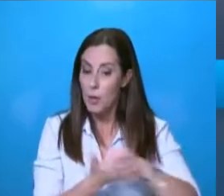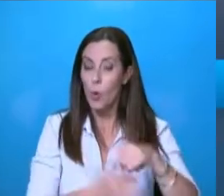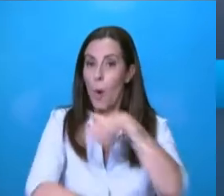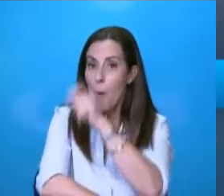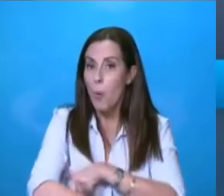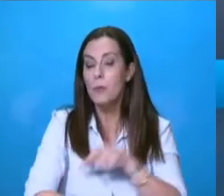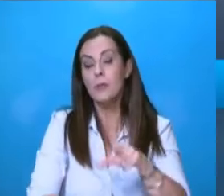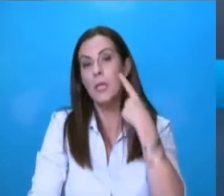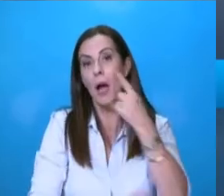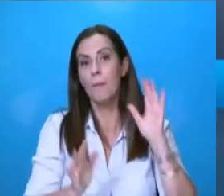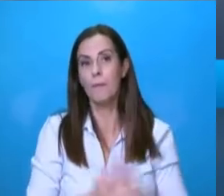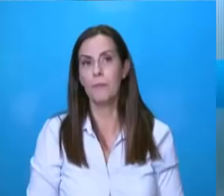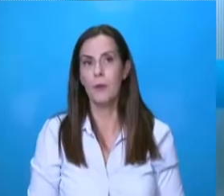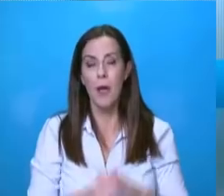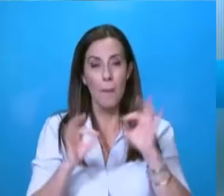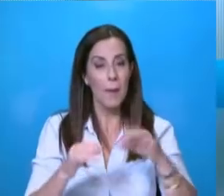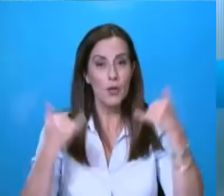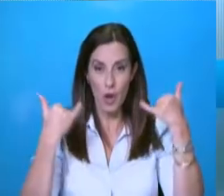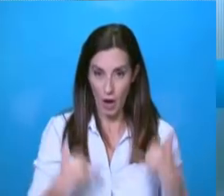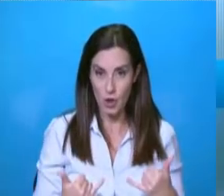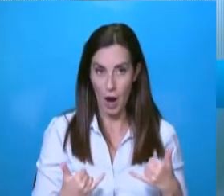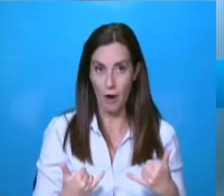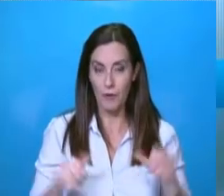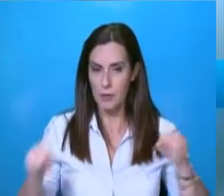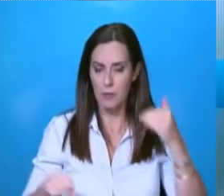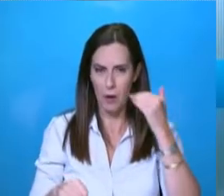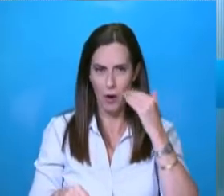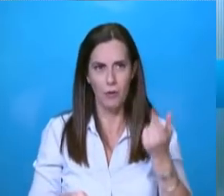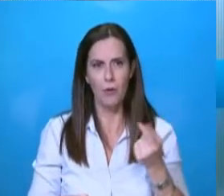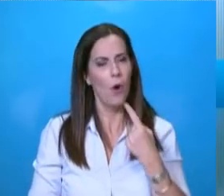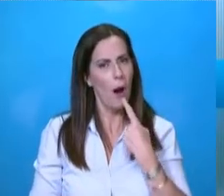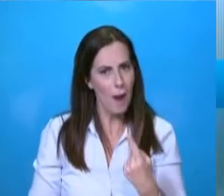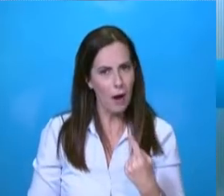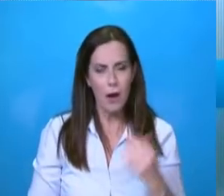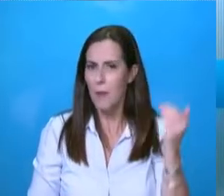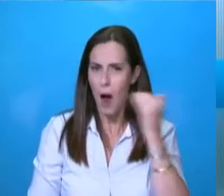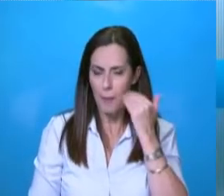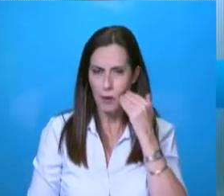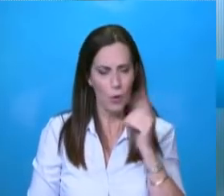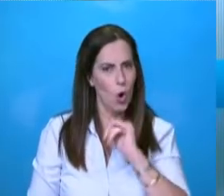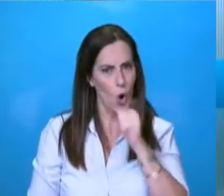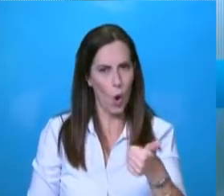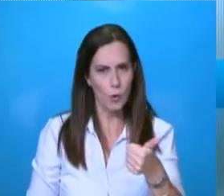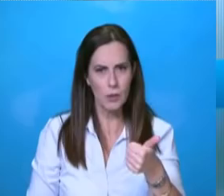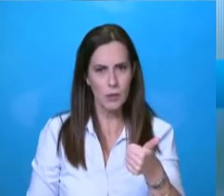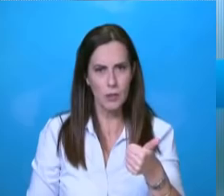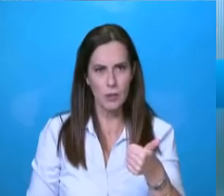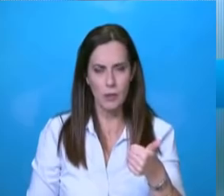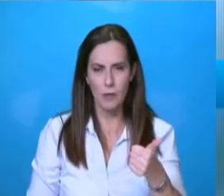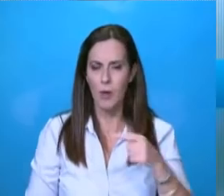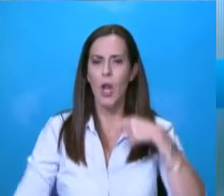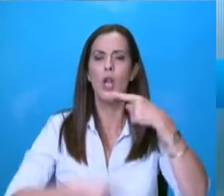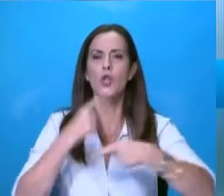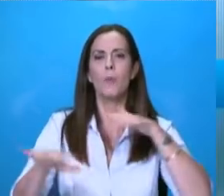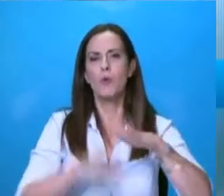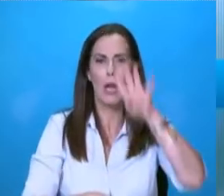זה רגע האמת. ונגיד שממש בדקות האלה הוא ממשיך להתייחס לנושא, והוא אומר שהאמריקאים לא מעוניינים לראות חילופי משטר